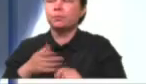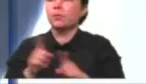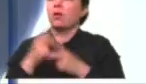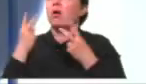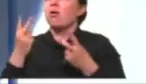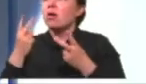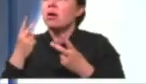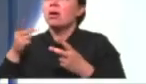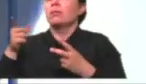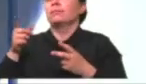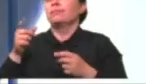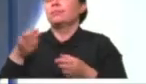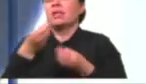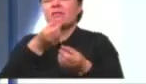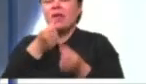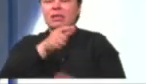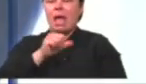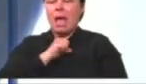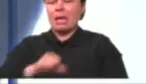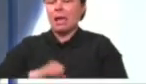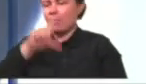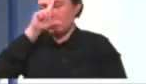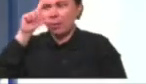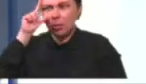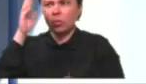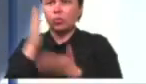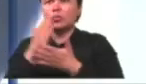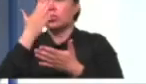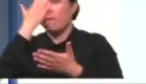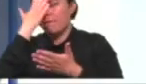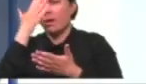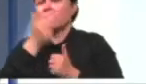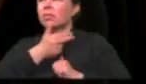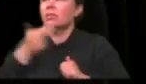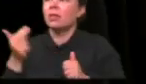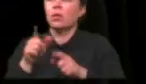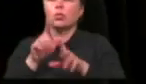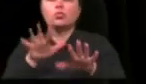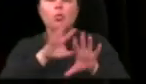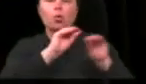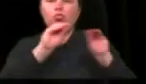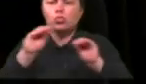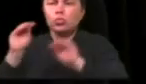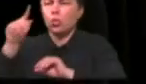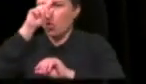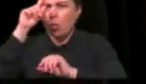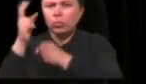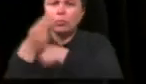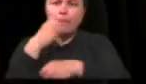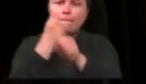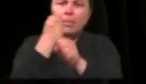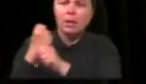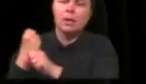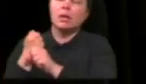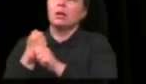inwestycje w kapitał ludzki. Wiem, że dużo pracowników się doszkala, szkoli